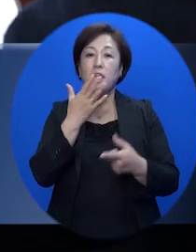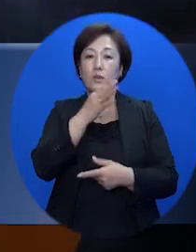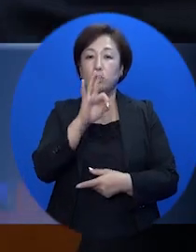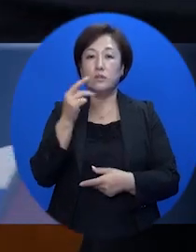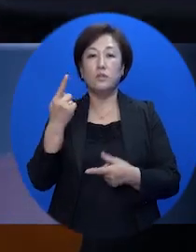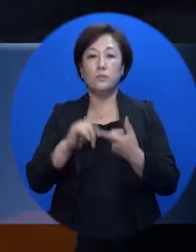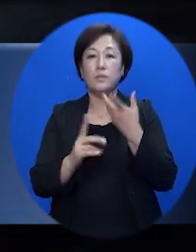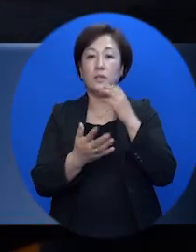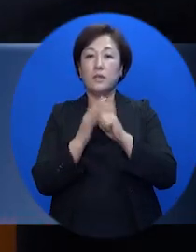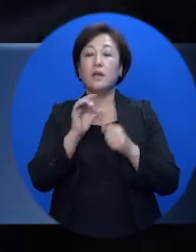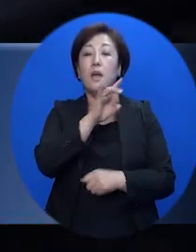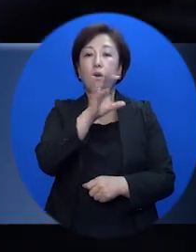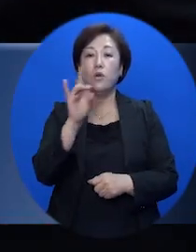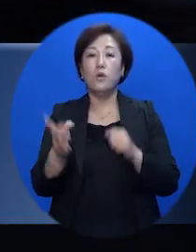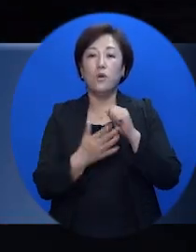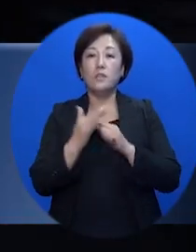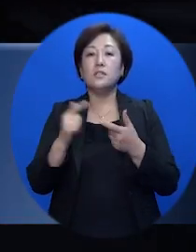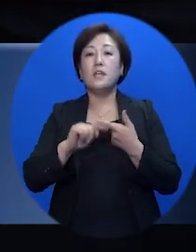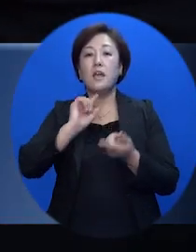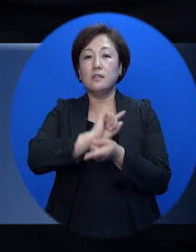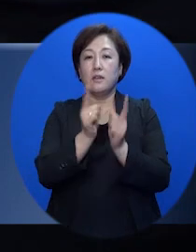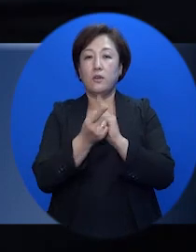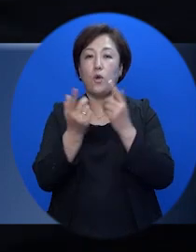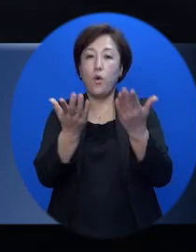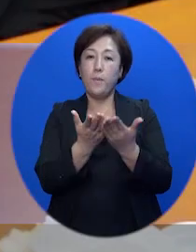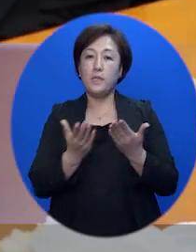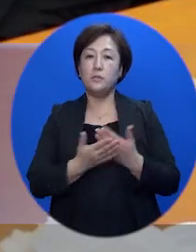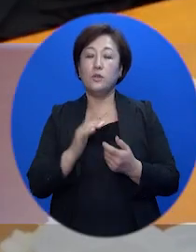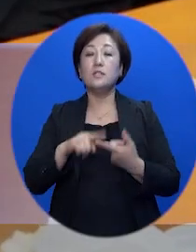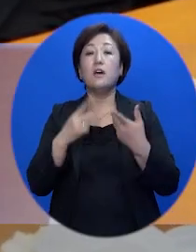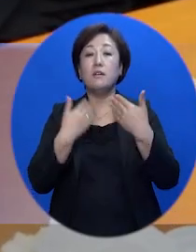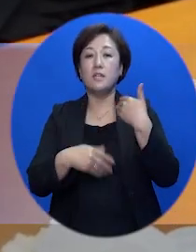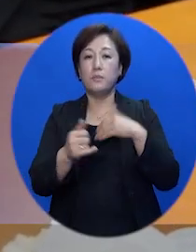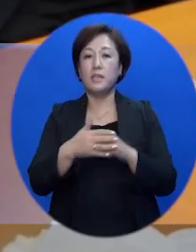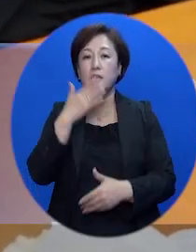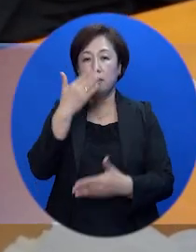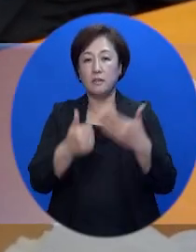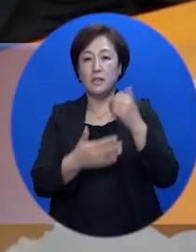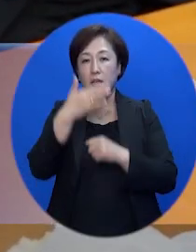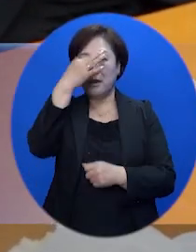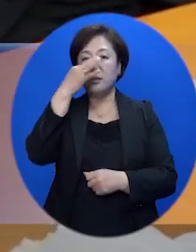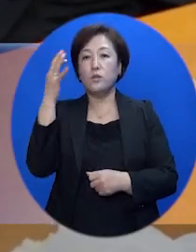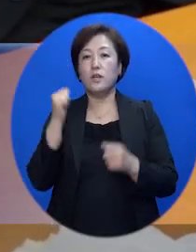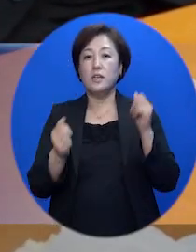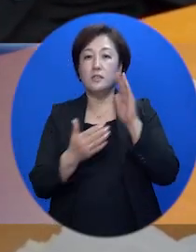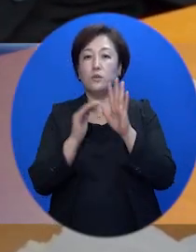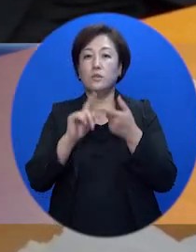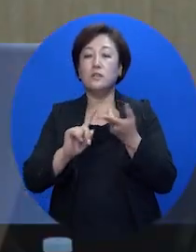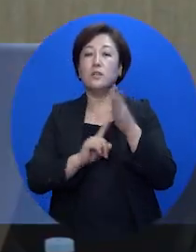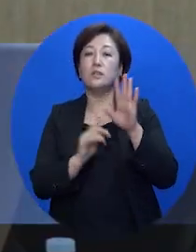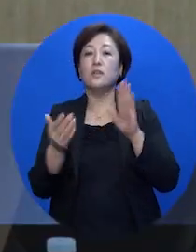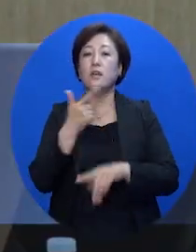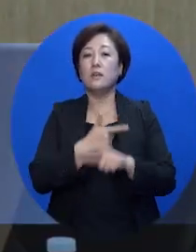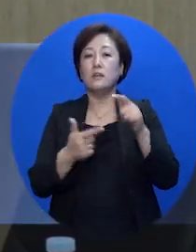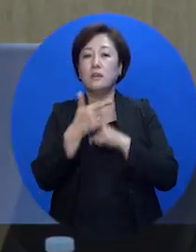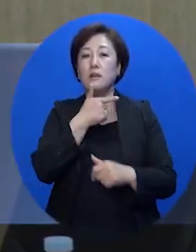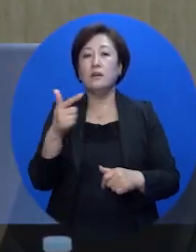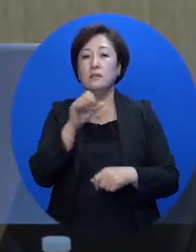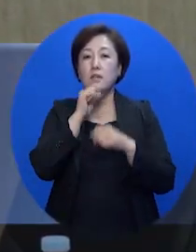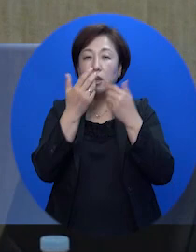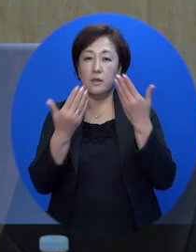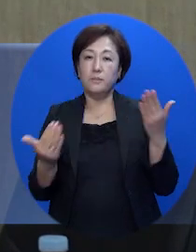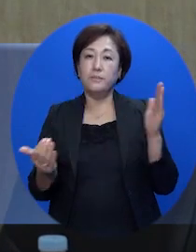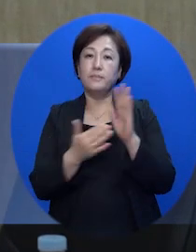문화를 울산 곳곳에 접목시켜 재미있는 콘텐츠와 영상의 기술적 완성도가 뛰어나 높은 점수를